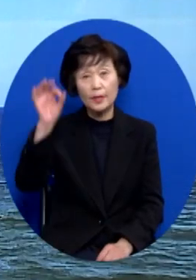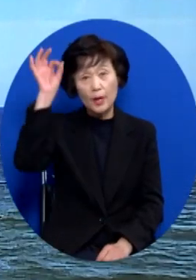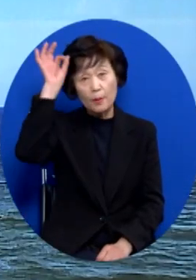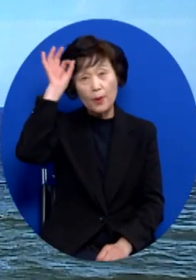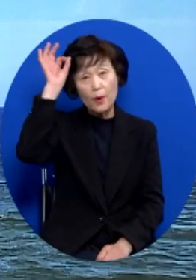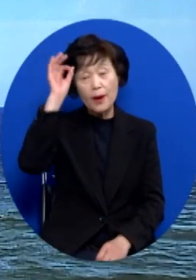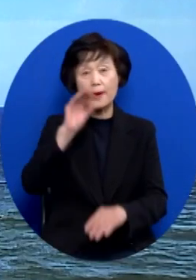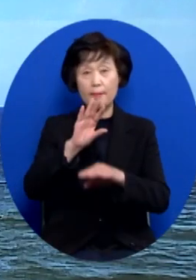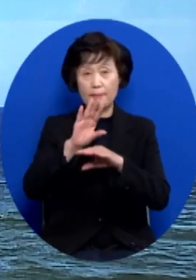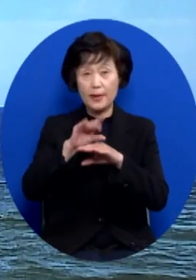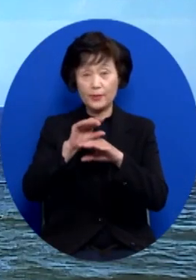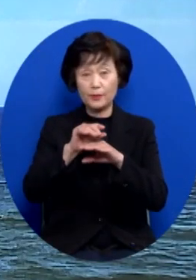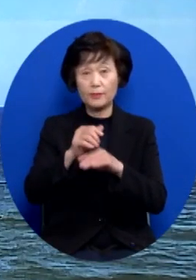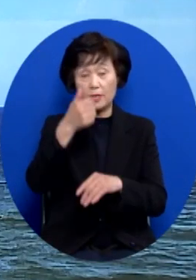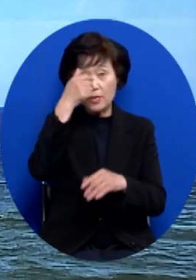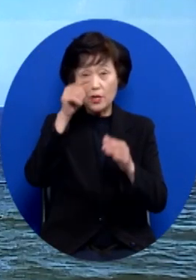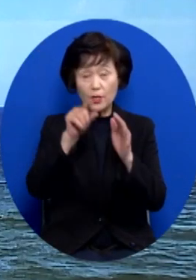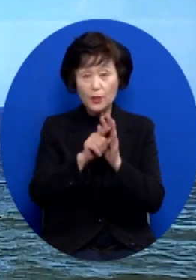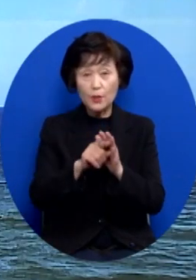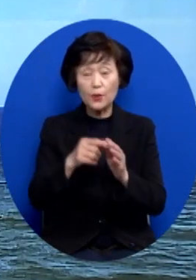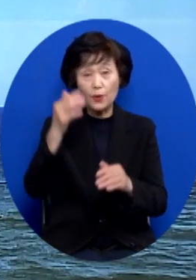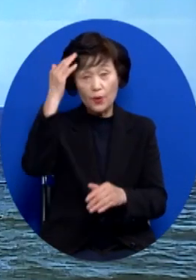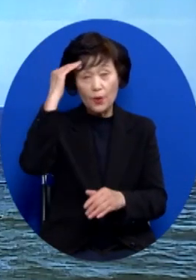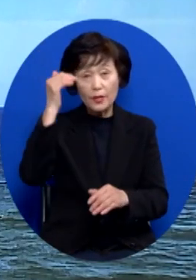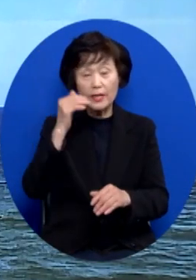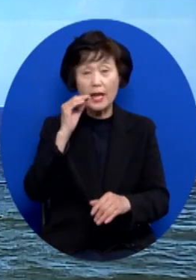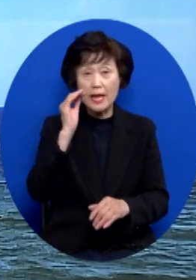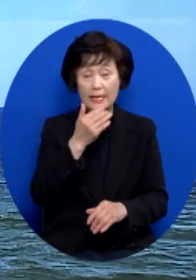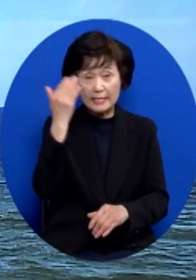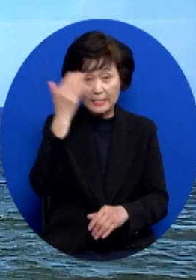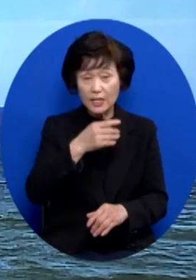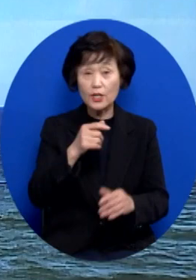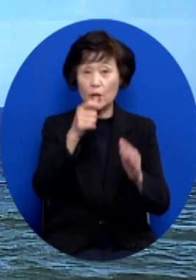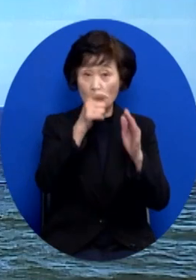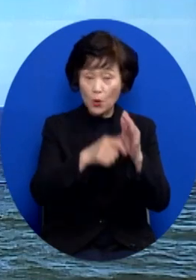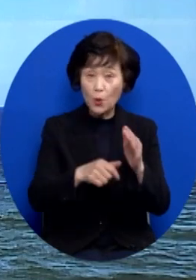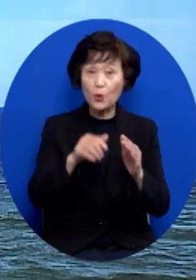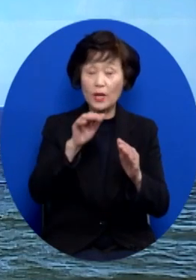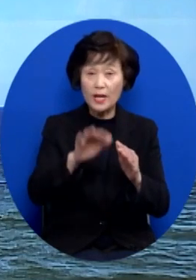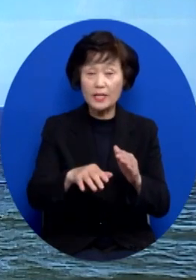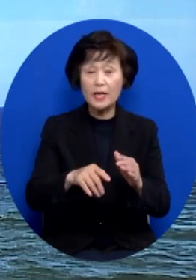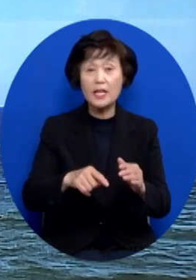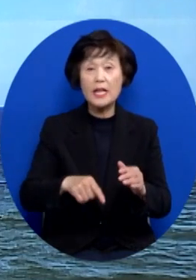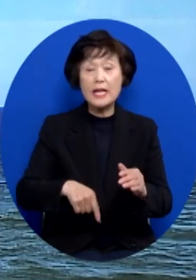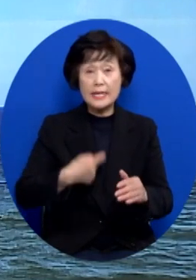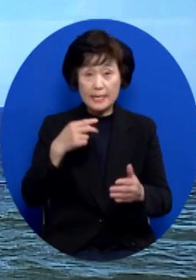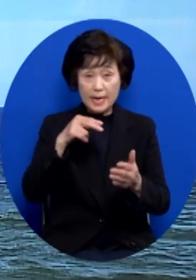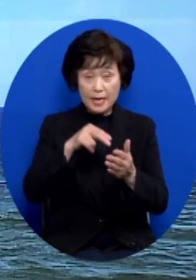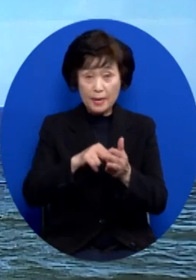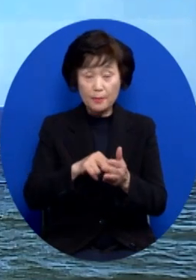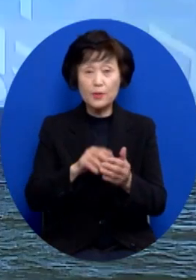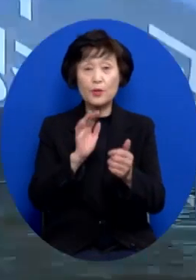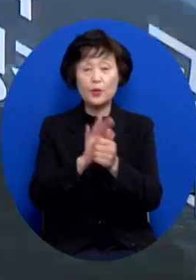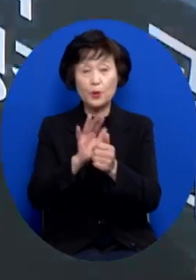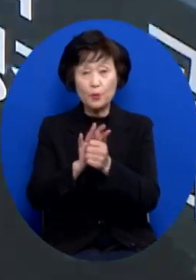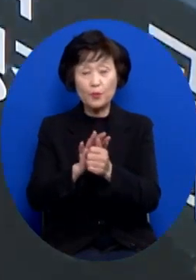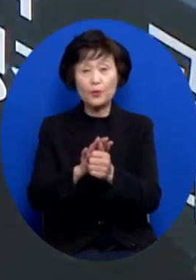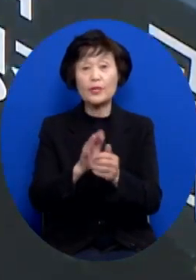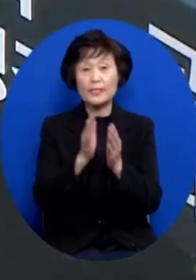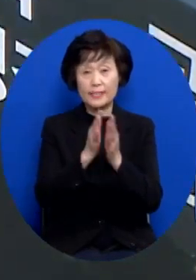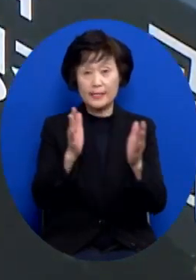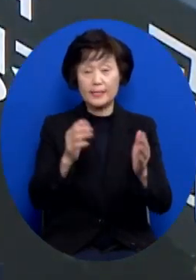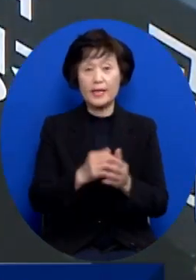포항 스튜디오입니다 기독교 대한성결교회 대구지방외과 소속교회 9곳이 자립할 수 있도록 지원해 나섰습니다